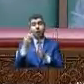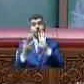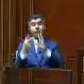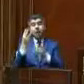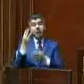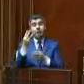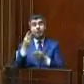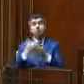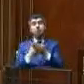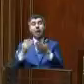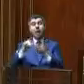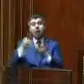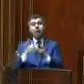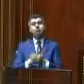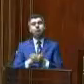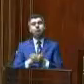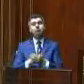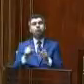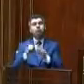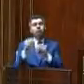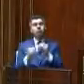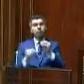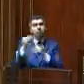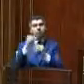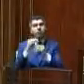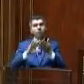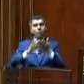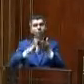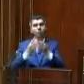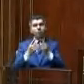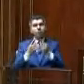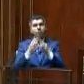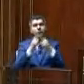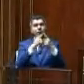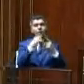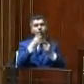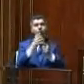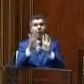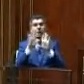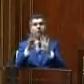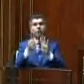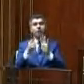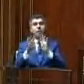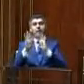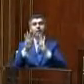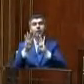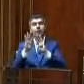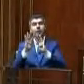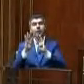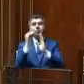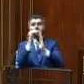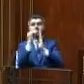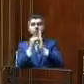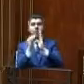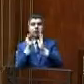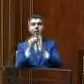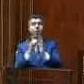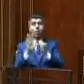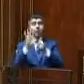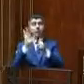درهم. وبذلك فقد تحسن معدل تغطية الواردات بالصادرات ب 10.8 نقطة، منتقلا